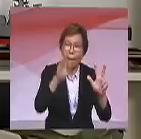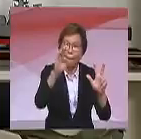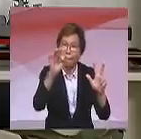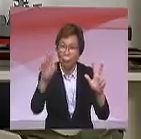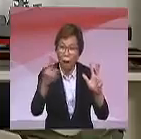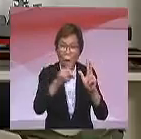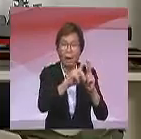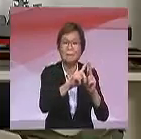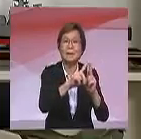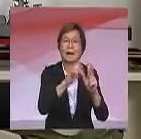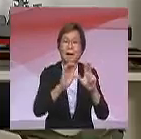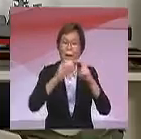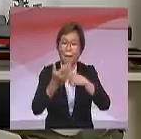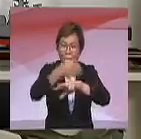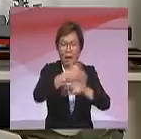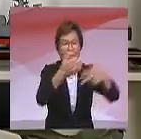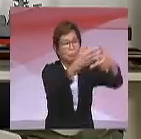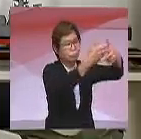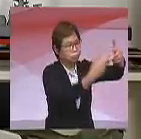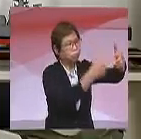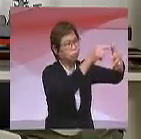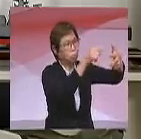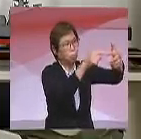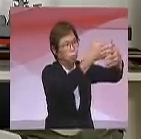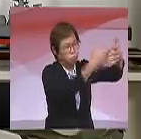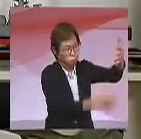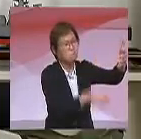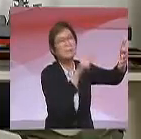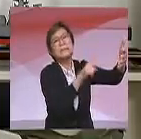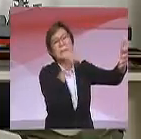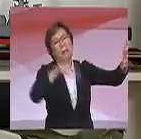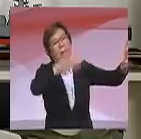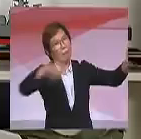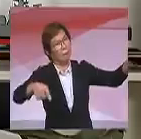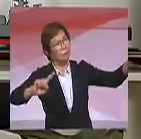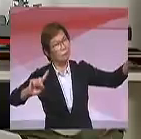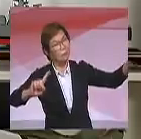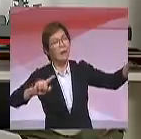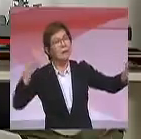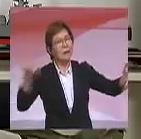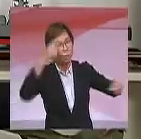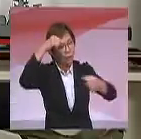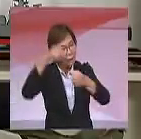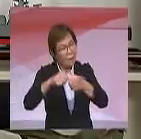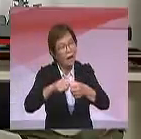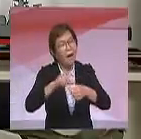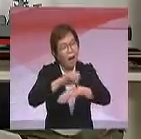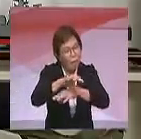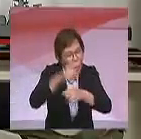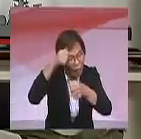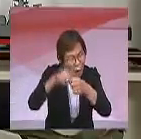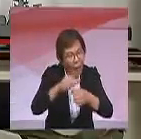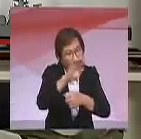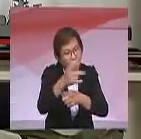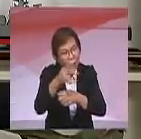kategori senarai yang terlarang. InsyaAllah saya sentiasa akan mengingatkan kepada MKN supaya mengambil